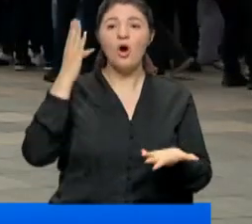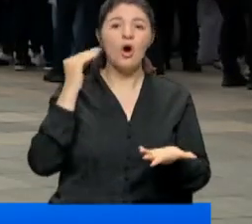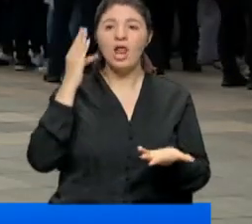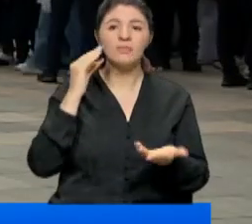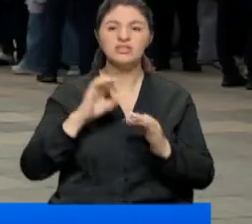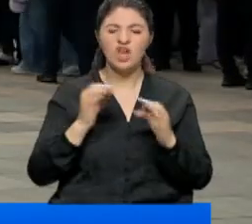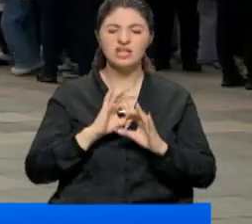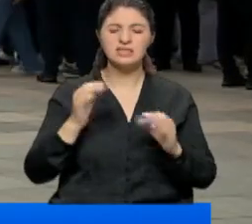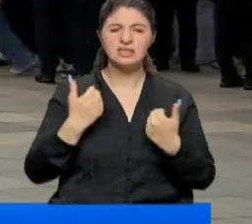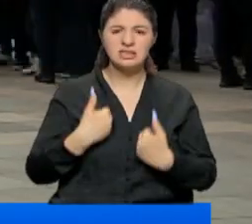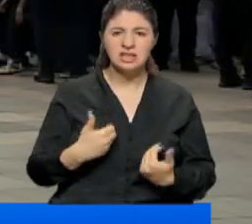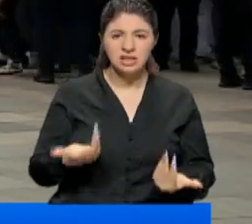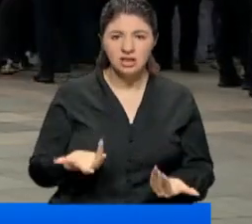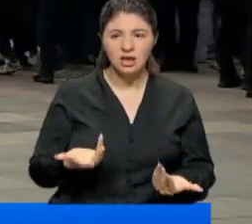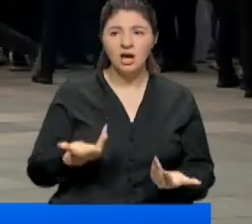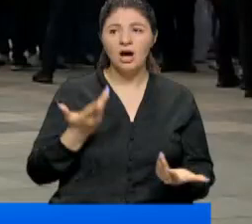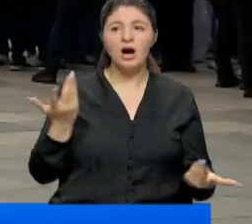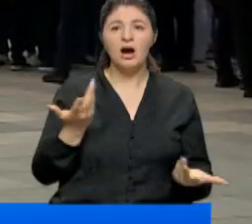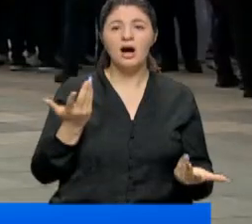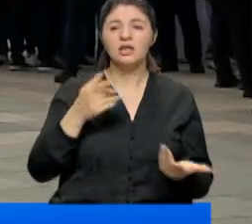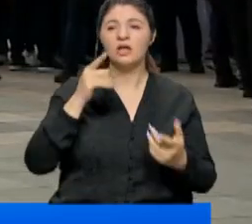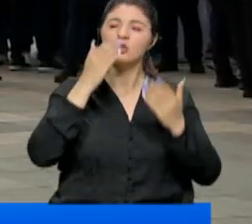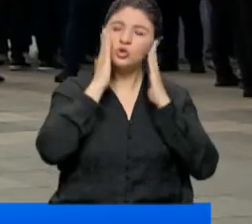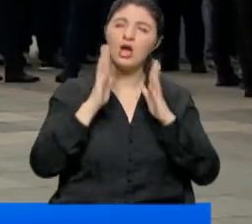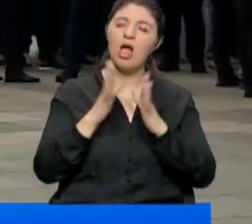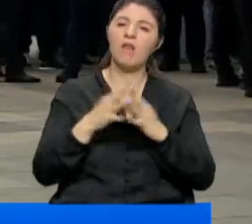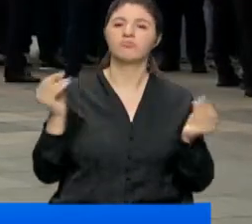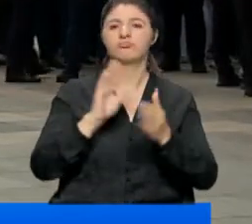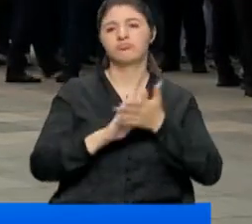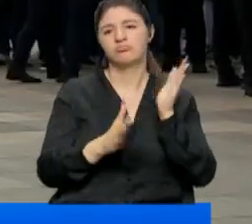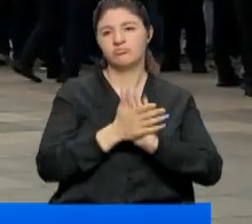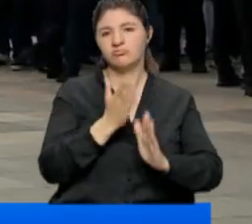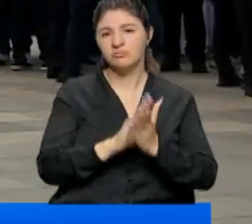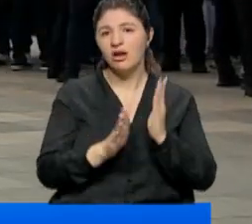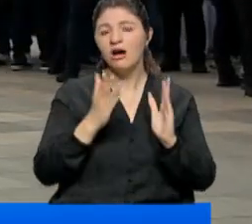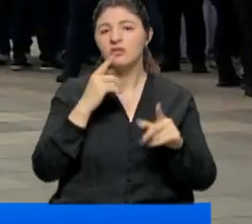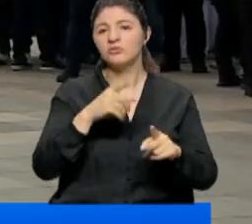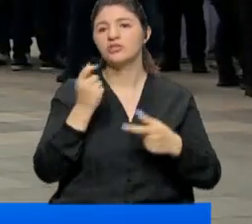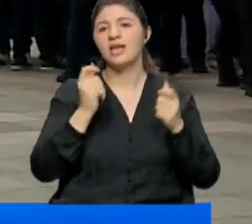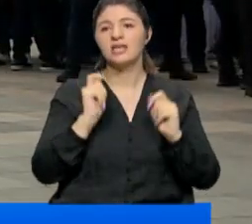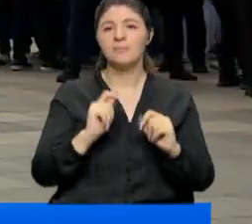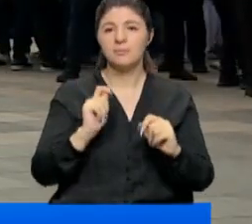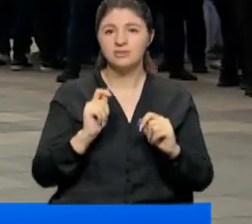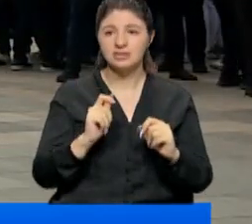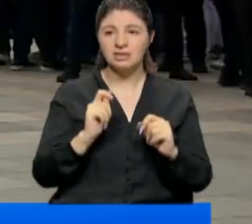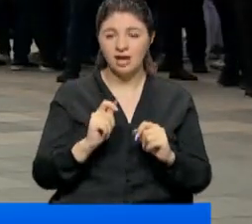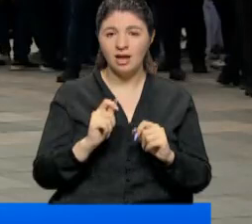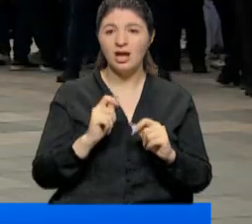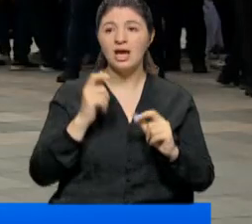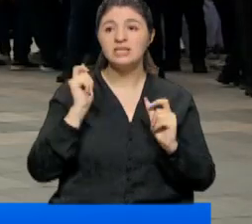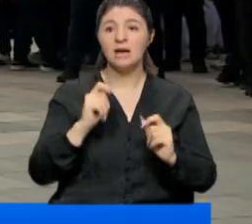öğrenilmiş çaresizlik artık Allah'a şükür epey bir yıkıldı Aslında bu işleri yapmamıza